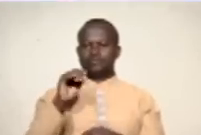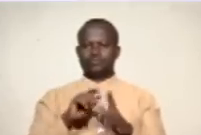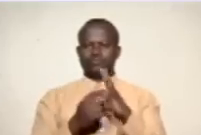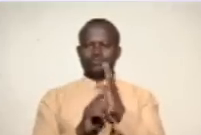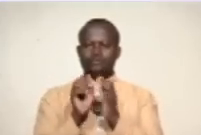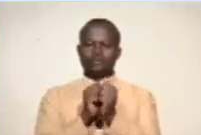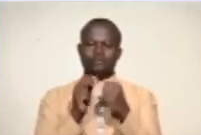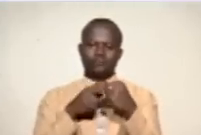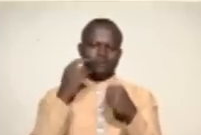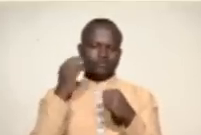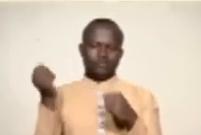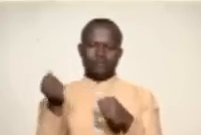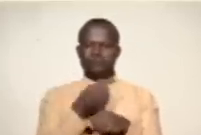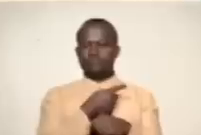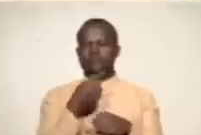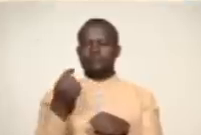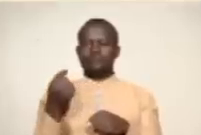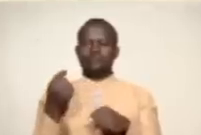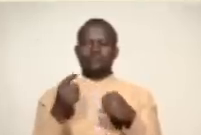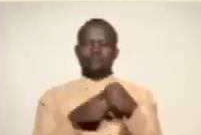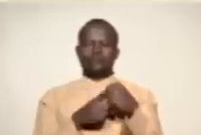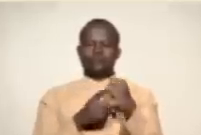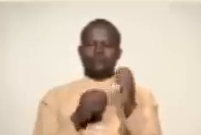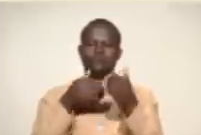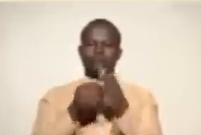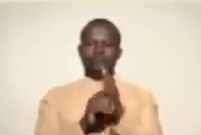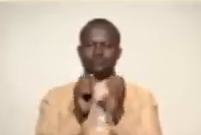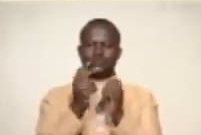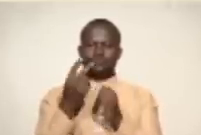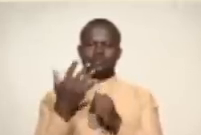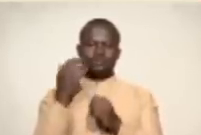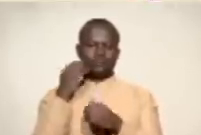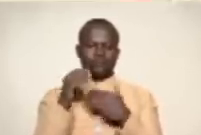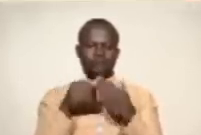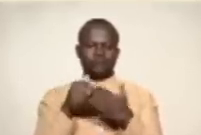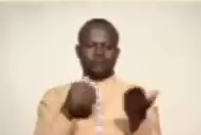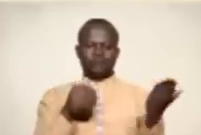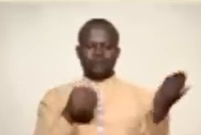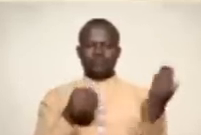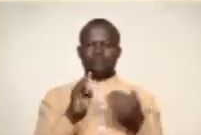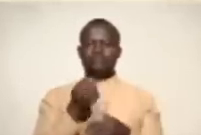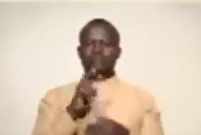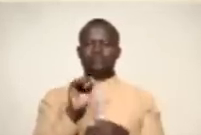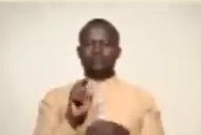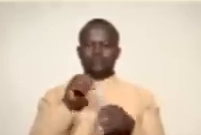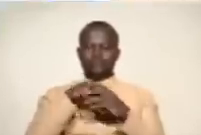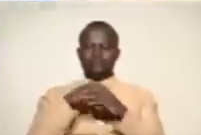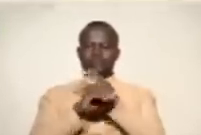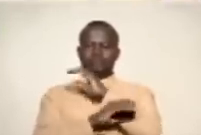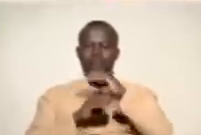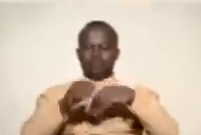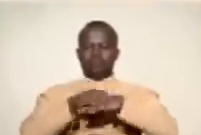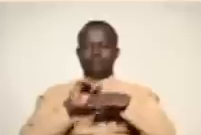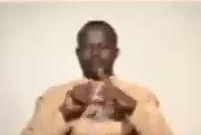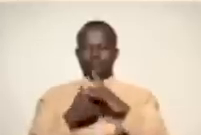itariki 17 z'ukwezi kwa gatatu kugeza 25 z'ukwezi kwa 3 mwaka 2023 Iberere mu gihugu cy'Ubudage agomba gutangira